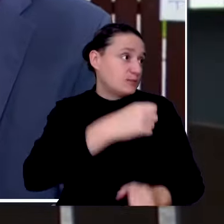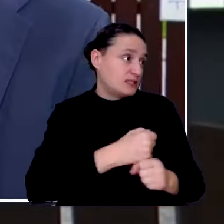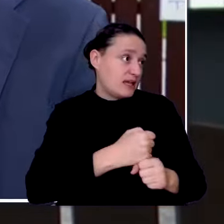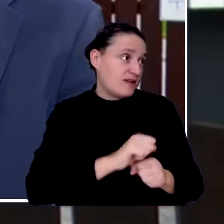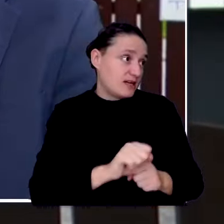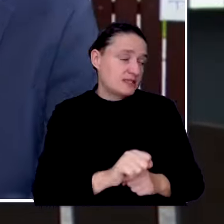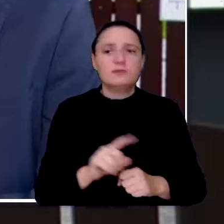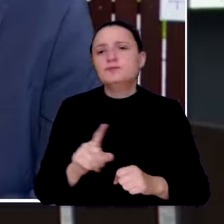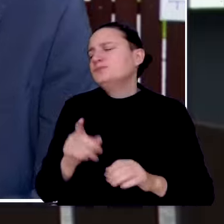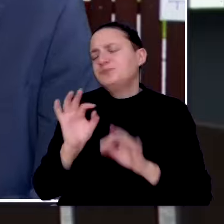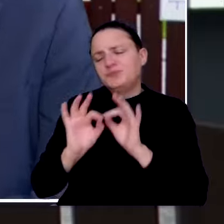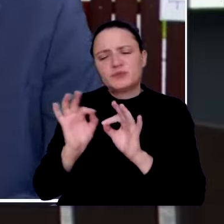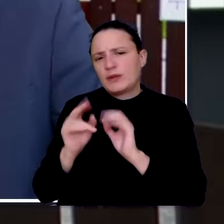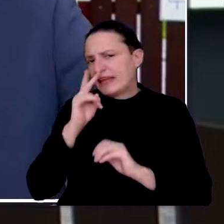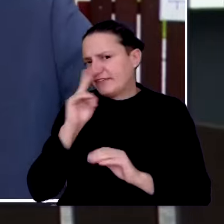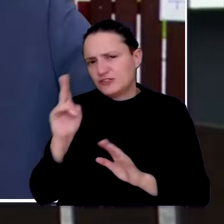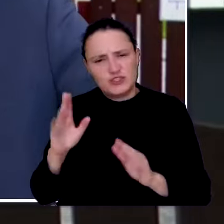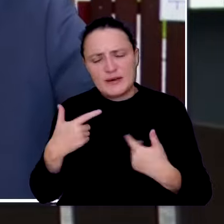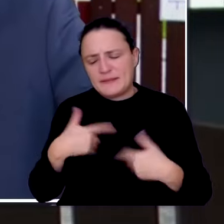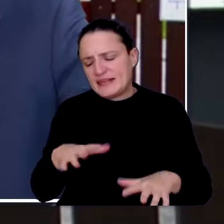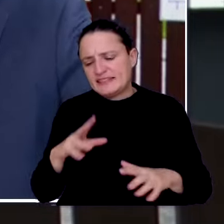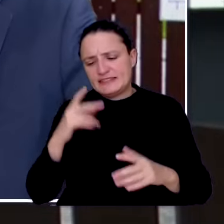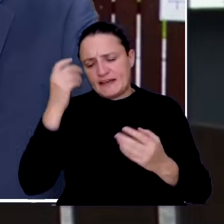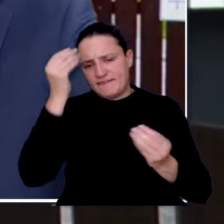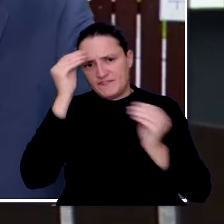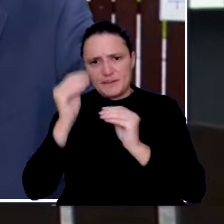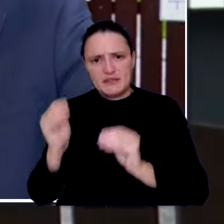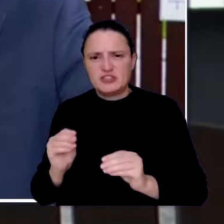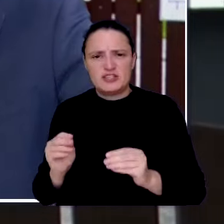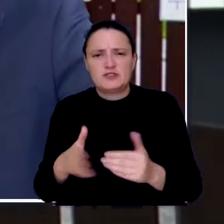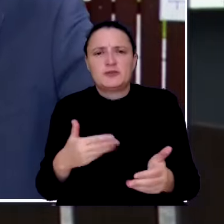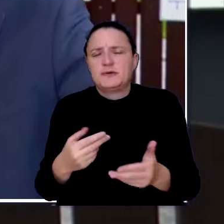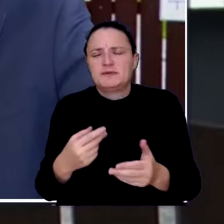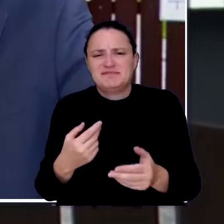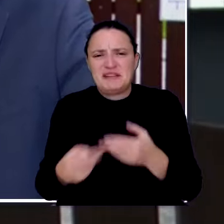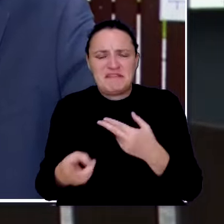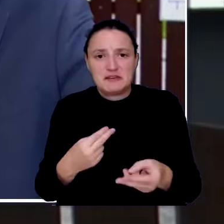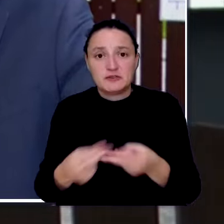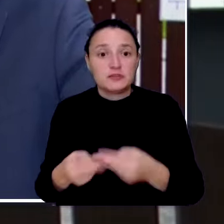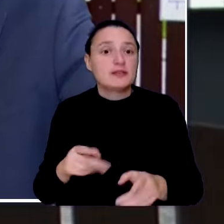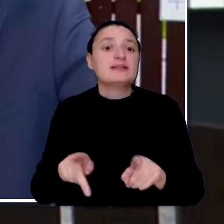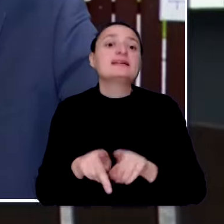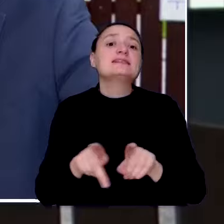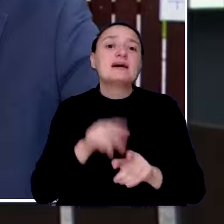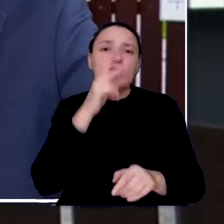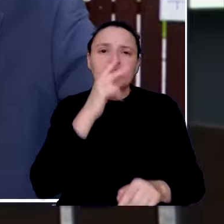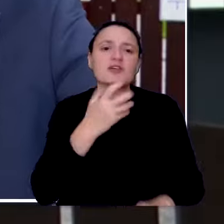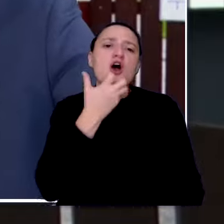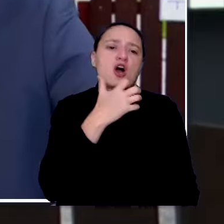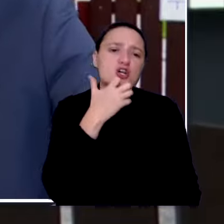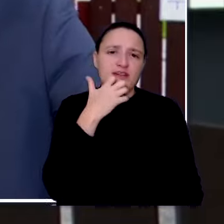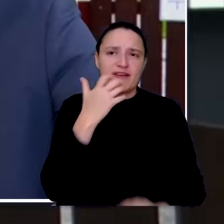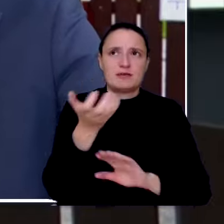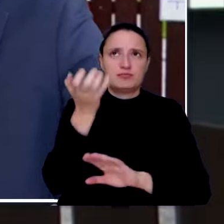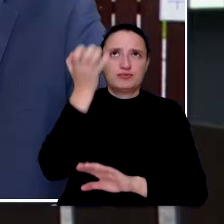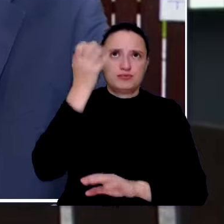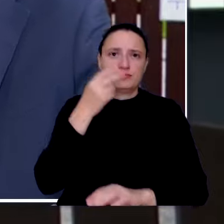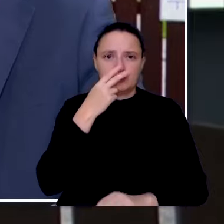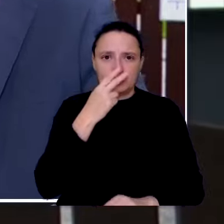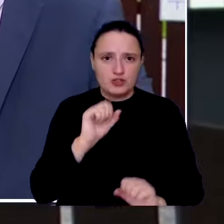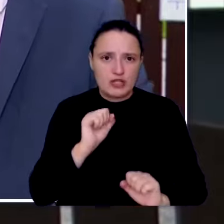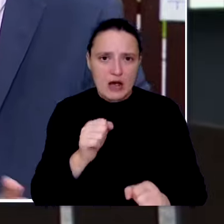no aż tak dokładnie nie widziałem, nie chcę tu już dywagować, bo to nie ma moim zdaniem znaczenia. No, przede wszystkim tak samo widzieliśmy, że ogrzewanie działało, więc